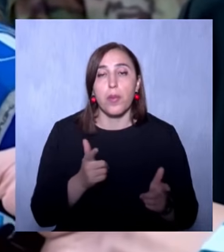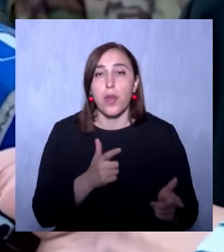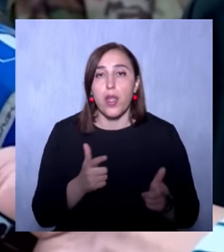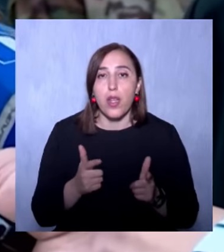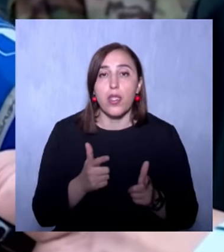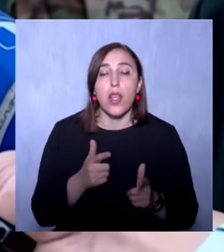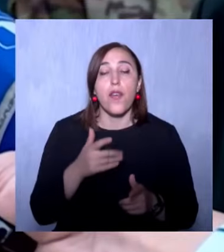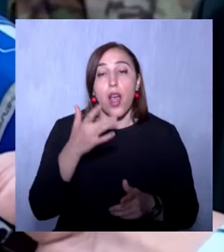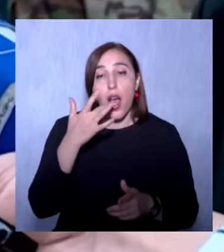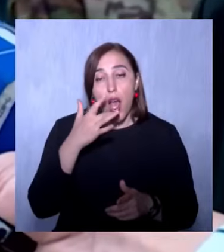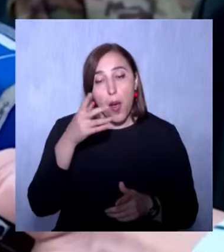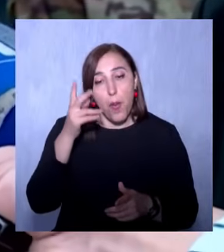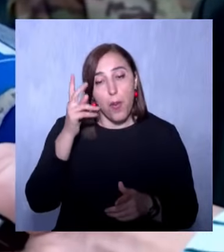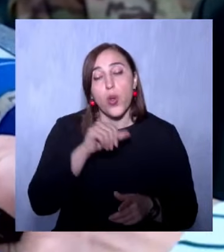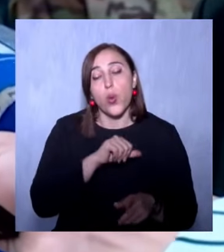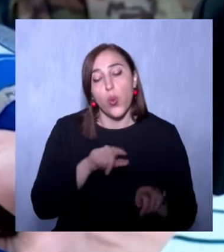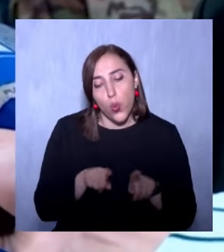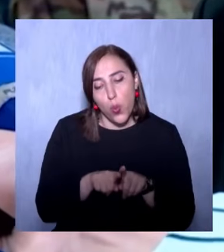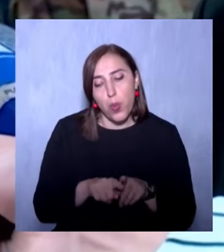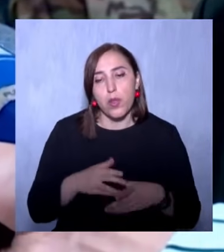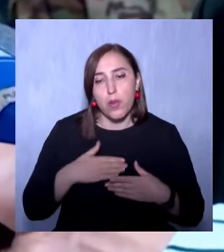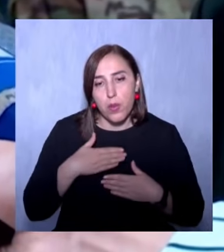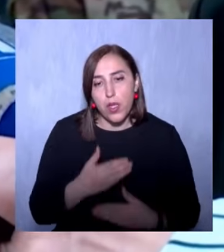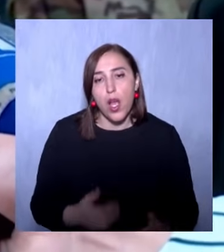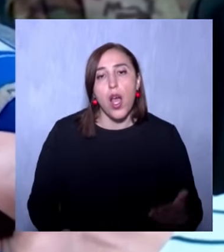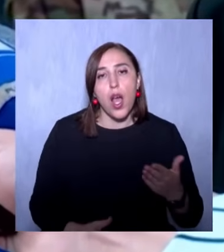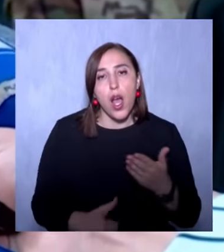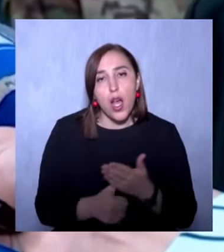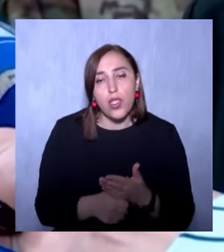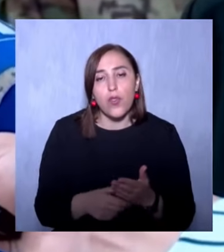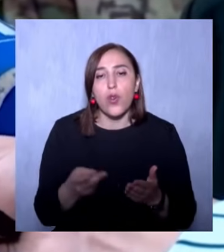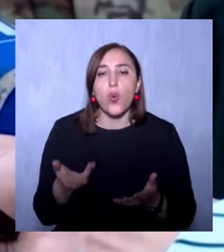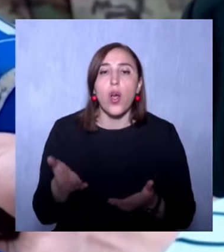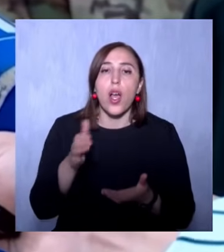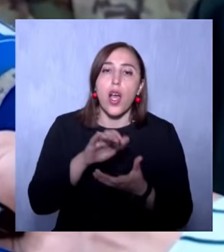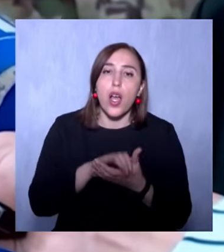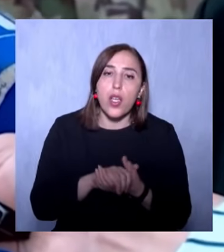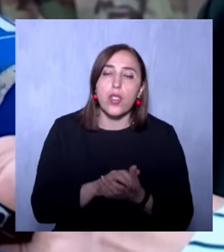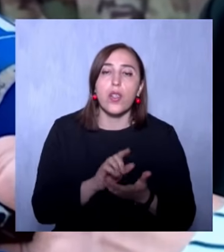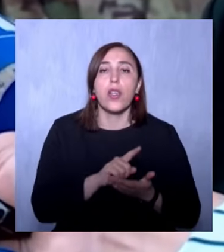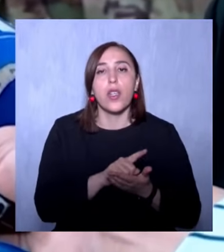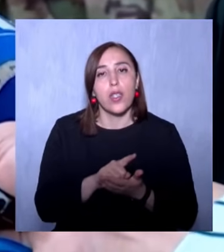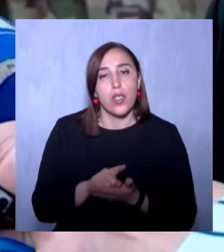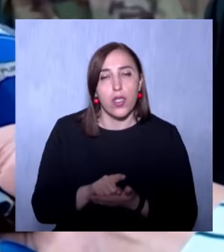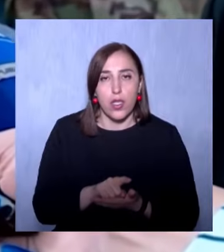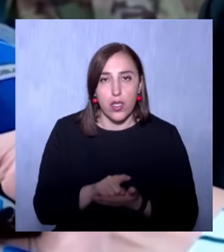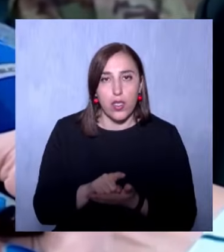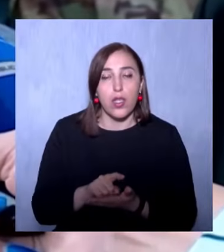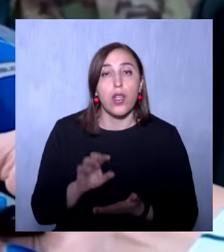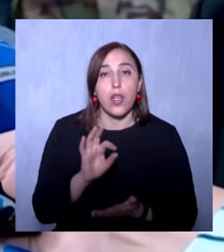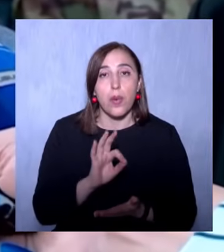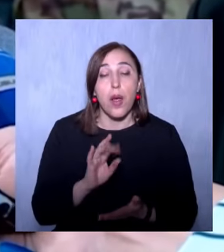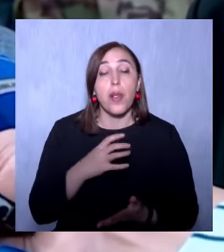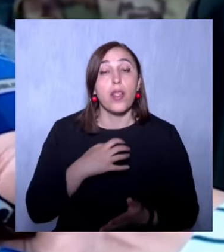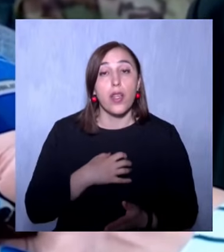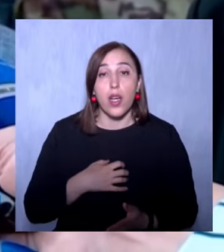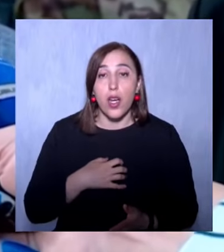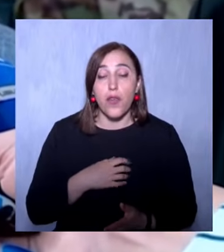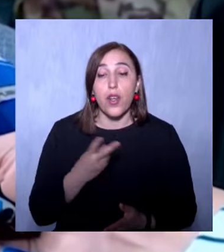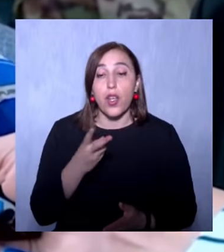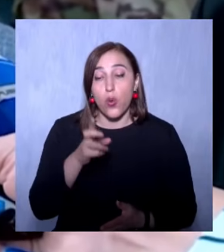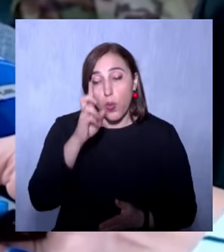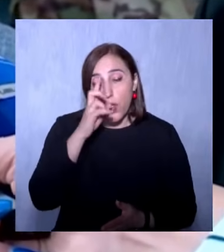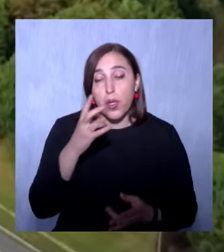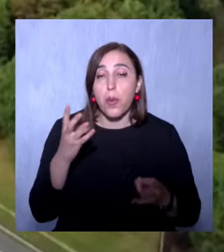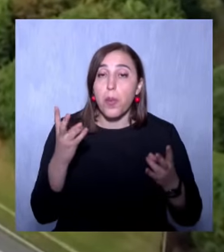պարագայում Միացյալ Նահանգները պատրաստ է աջակցել նպաստել հաշտեցման երկխոսության ջանքերին, բայց կարևորագույնը, որ կողմերի մոտ